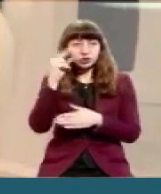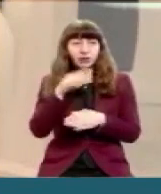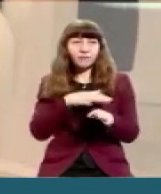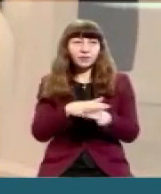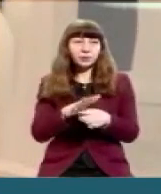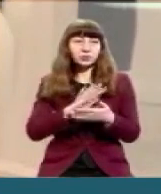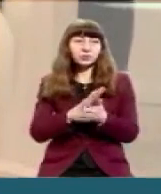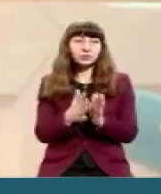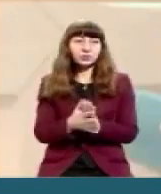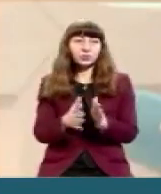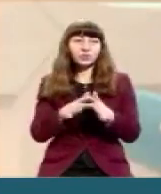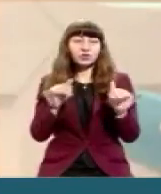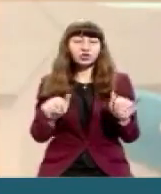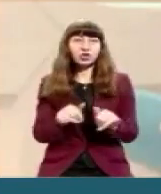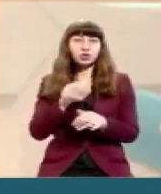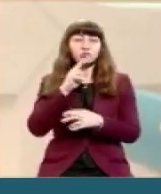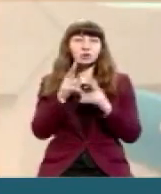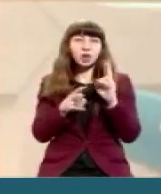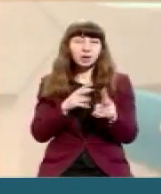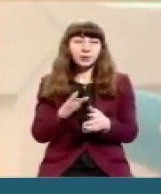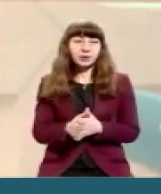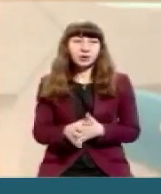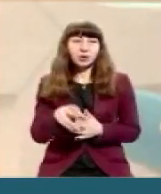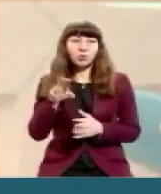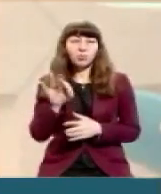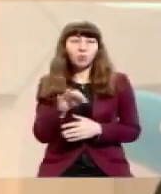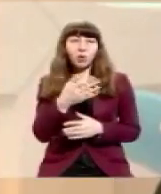и к общему росту жалоб. По необоснованным отказам.